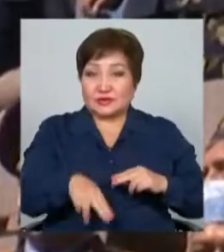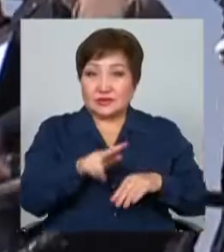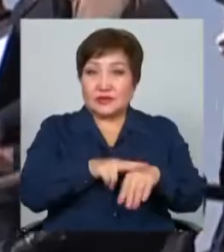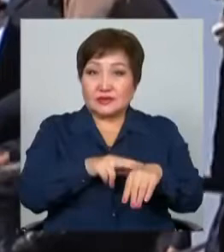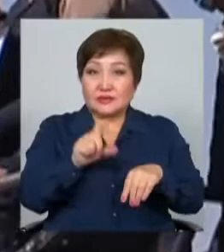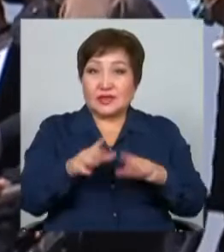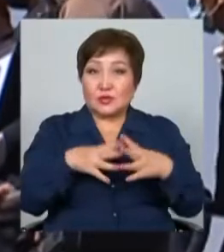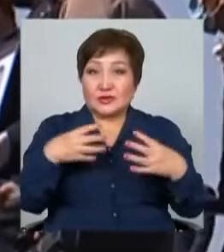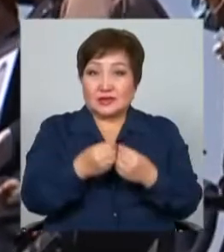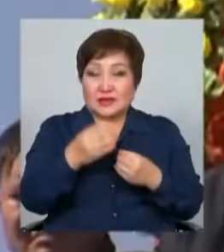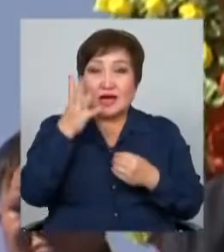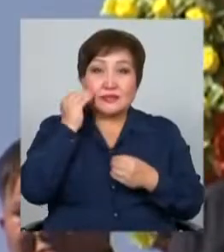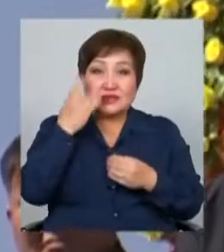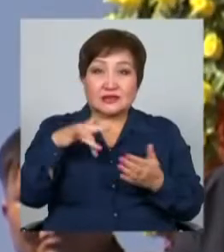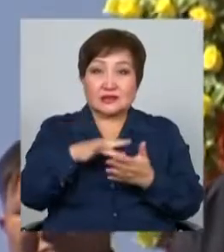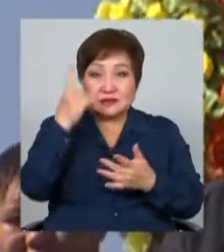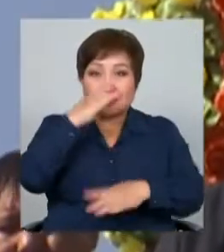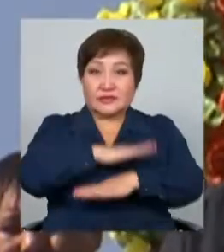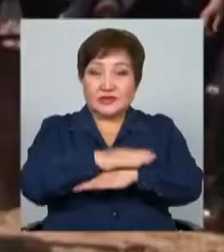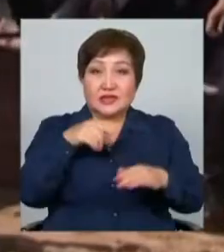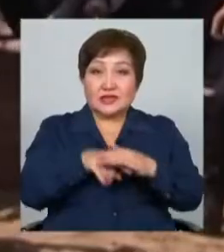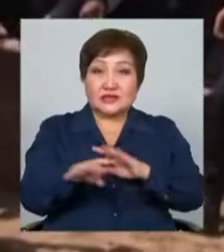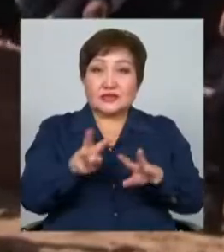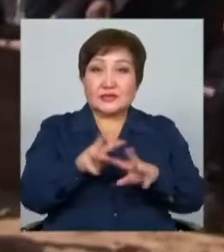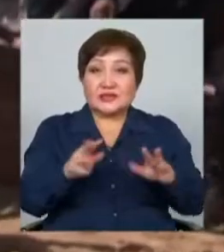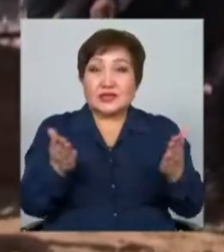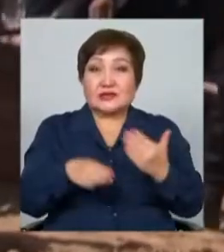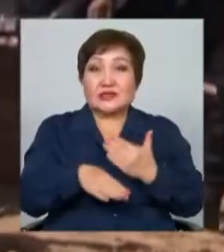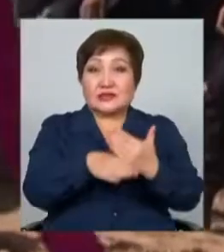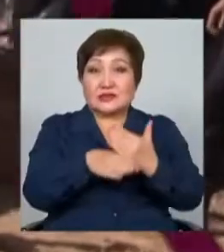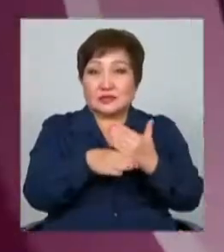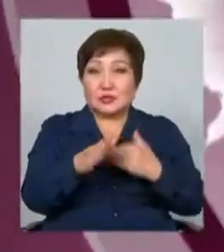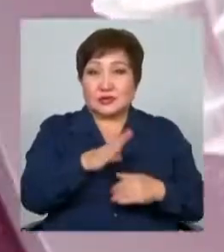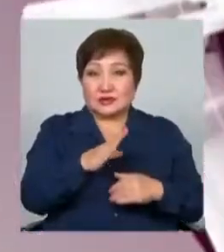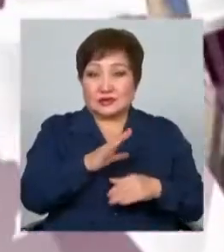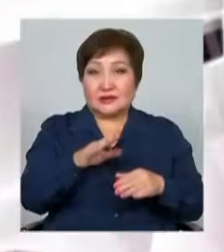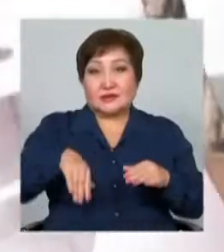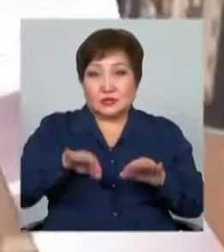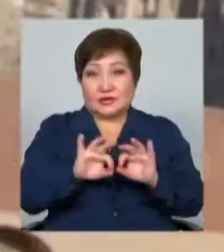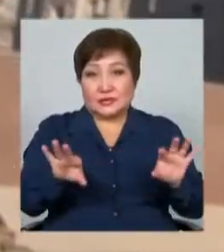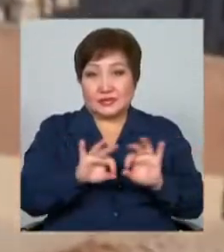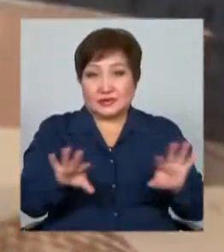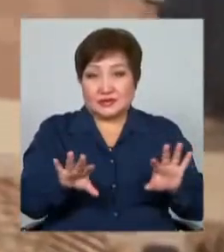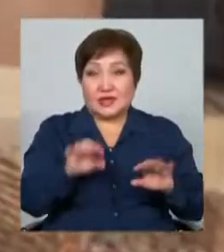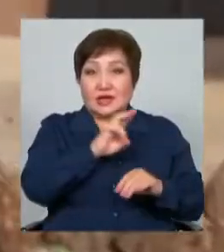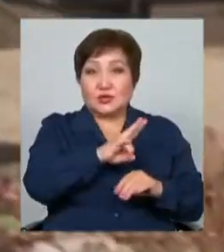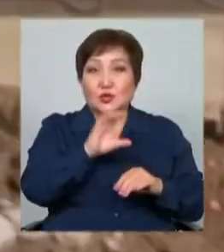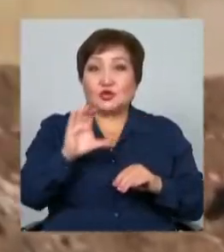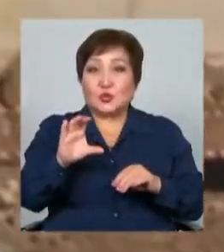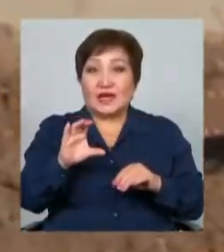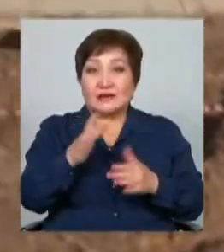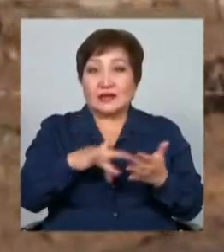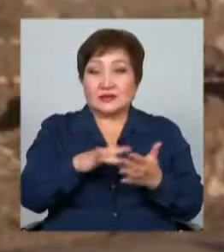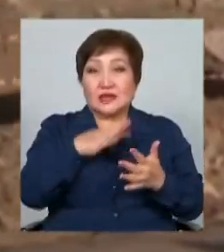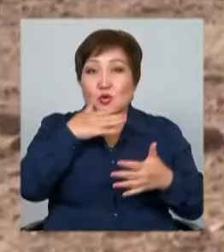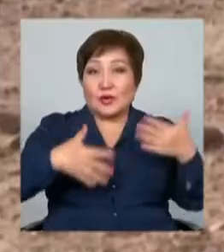Алматы қаласы әкімдігі мен Ішкі істер министрлігі қандай жәрдем жасамақ, сәлден соң айтып береміз. Нұрсултан қаласындағы көп қабатты